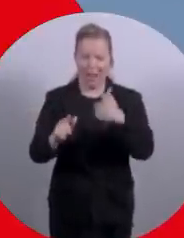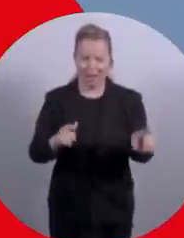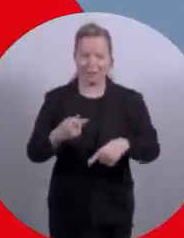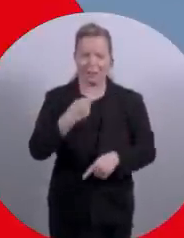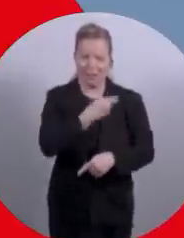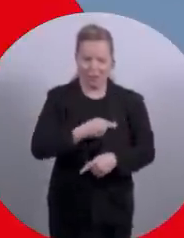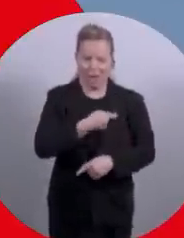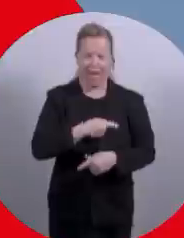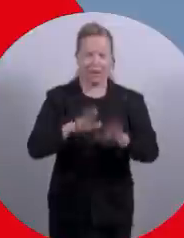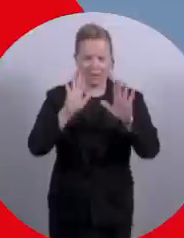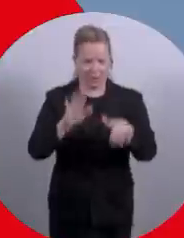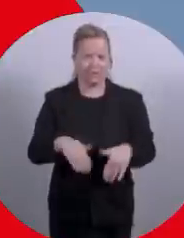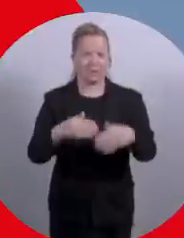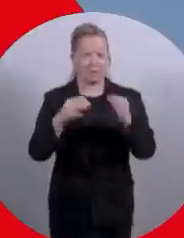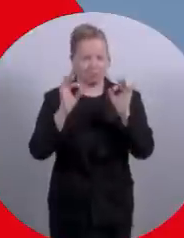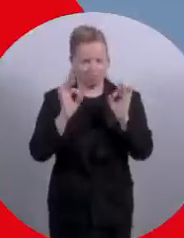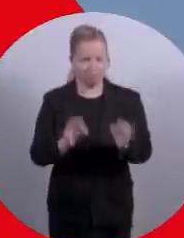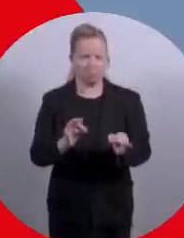antibabler